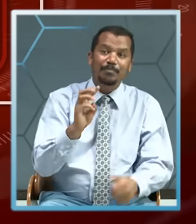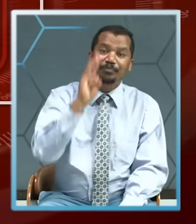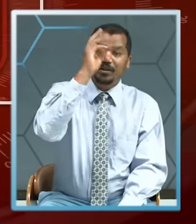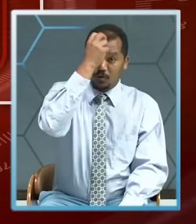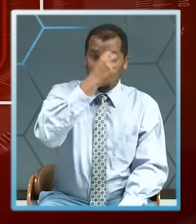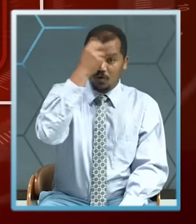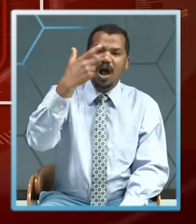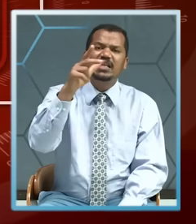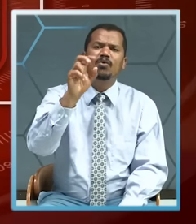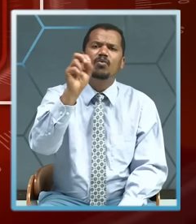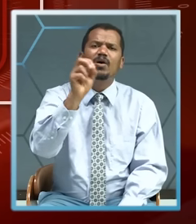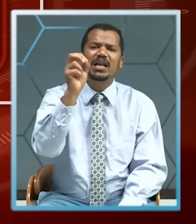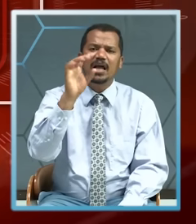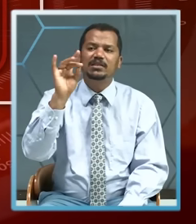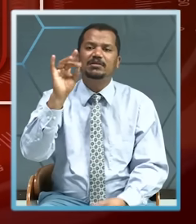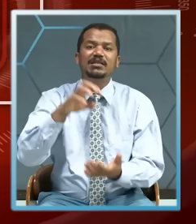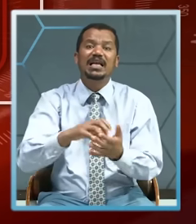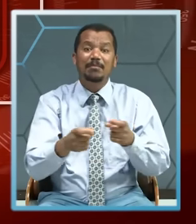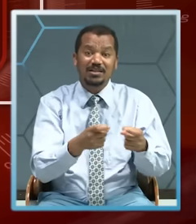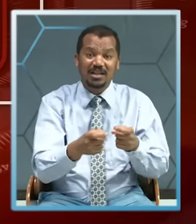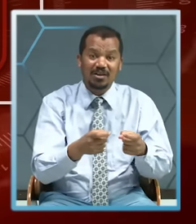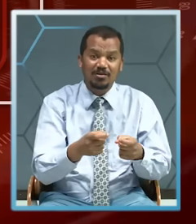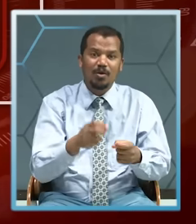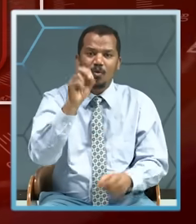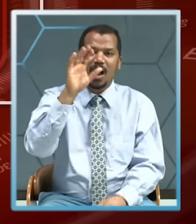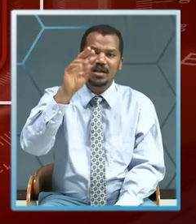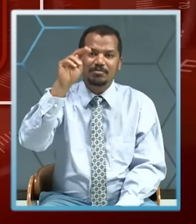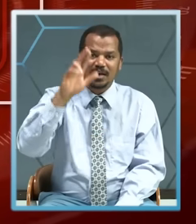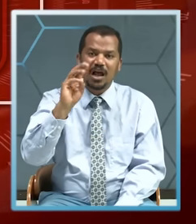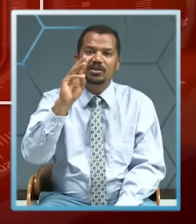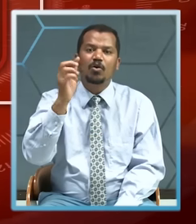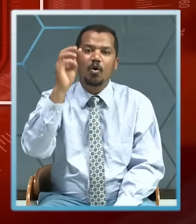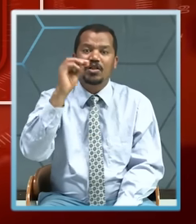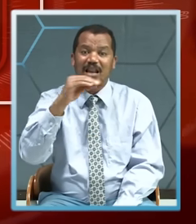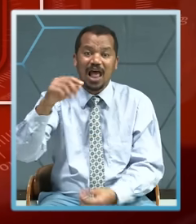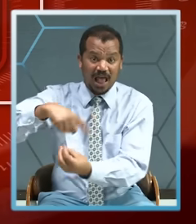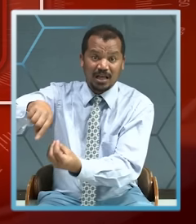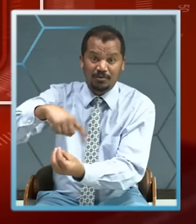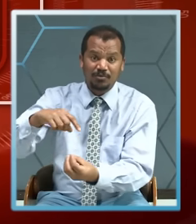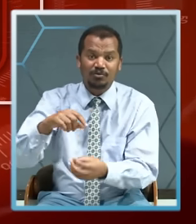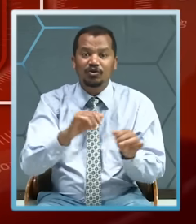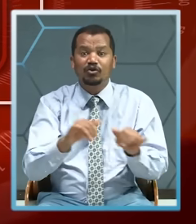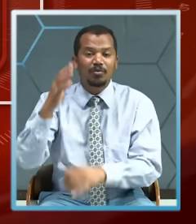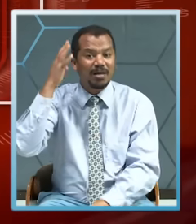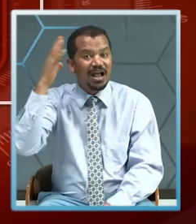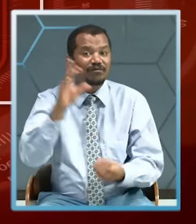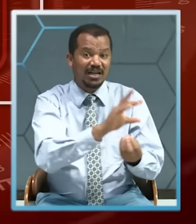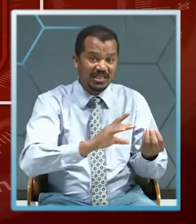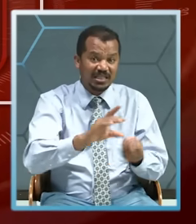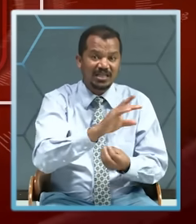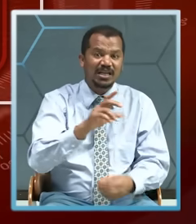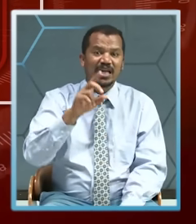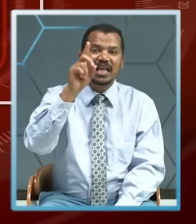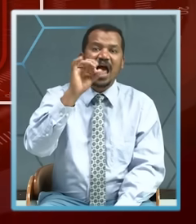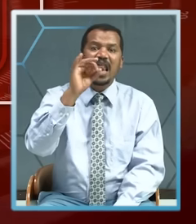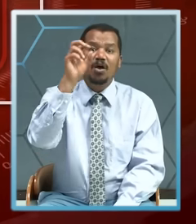አንደኛ ከሰሜን ወሎ 13 ወረዳዎች 8 ከተማ አስተዳደሮች ከዋግምራ ከሰቆጣና አካባቢው እንዲሁም ከአፋር